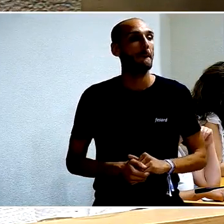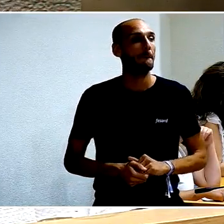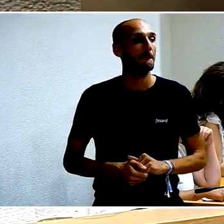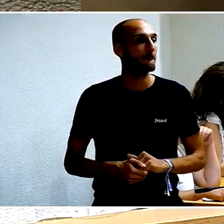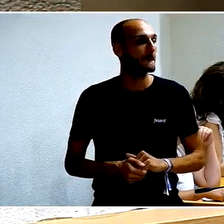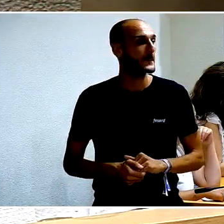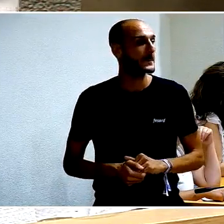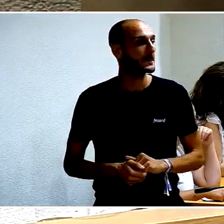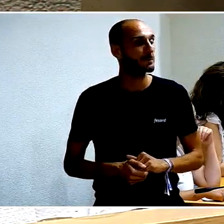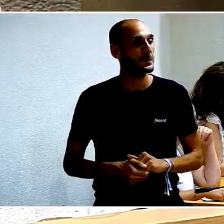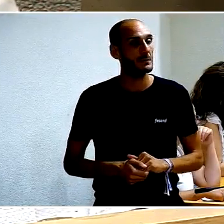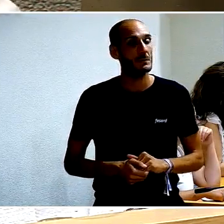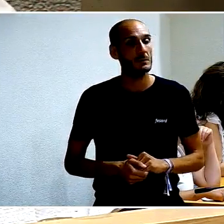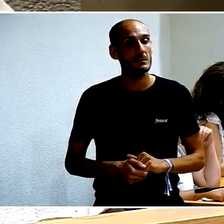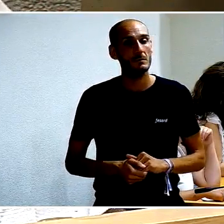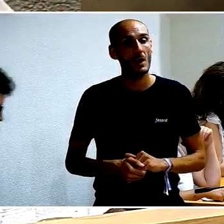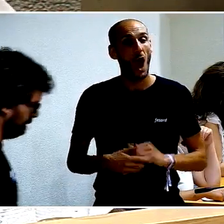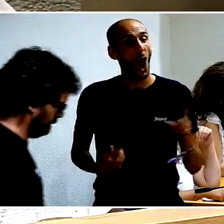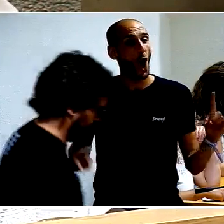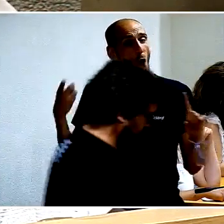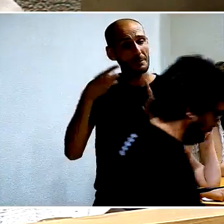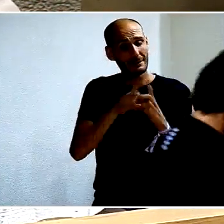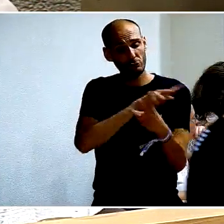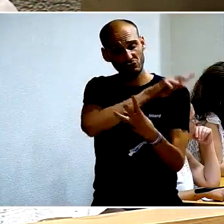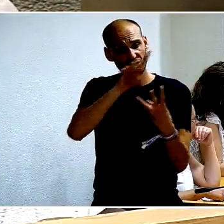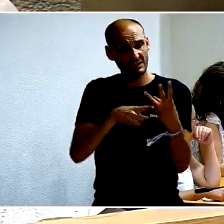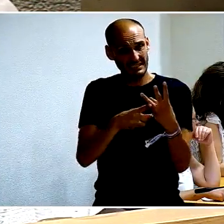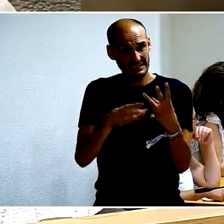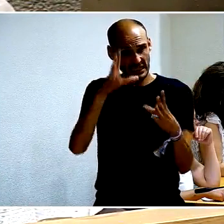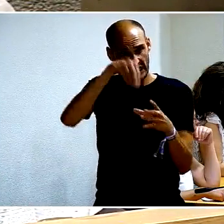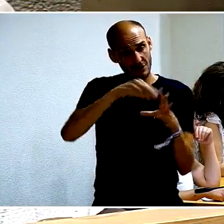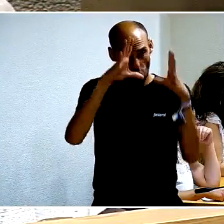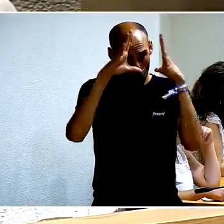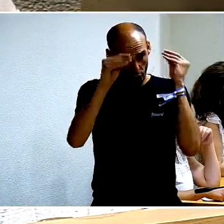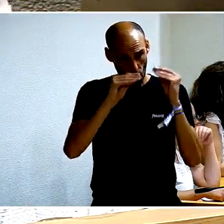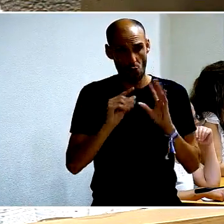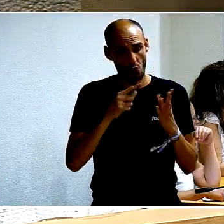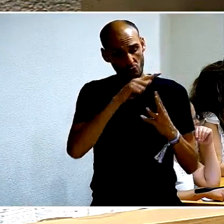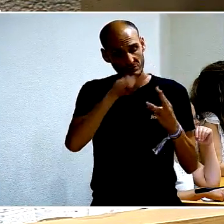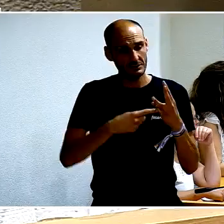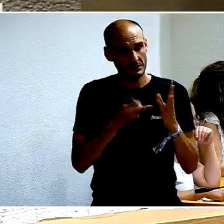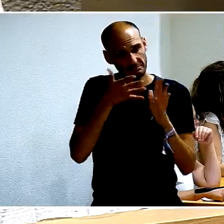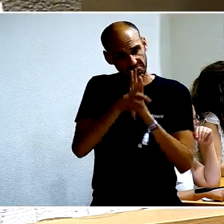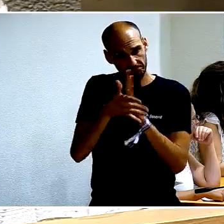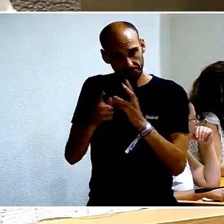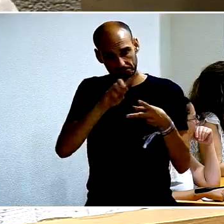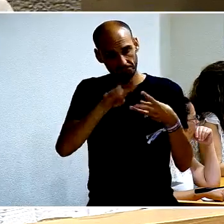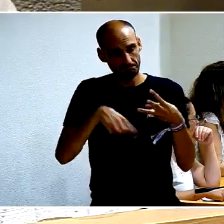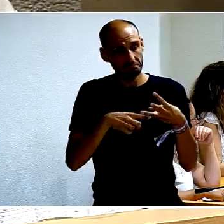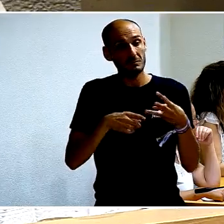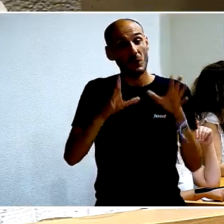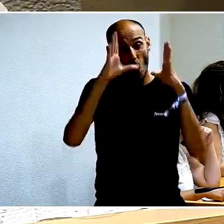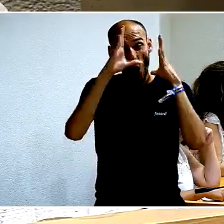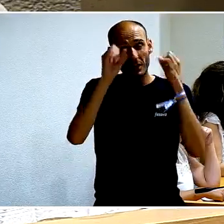nomenar tres dels objectius que se marquen en el protocol d'agermanament, que és un protocol